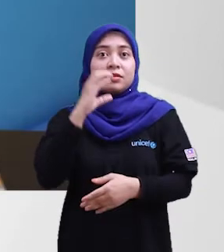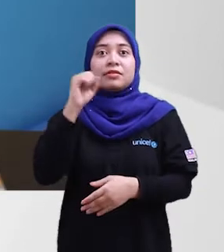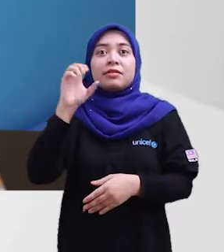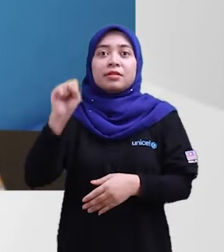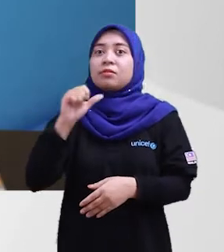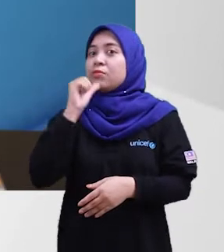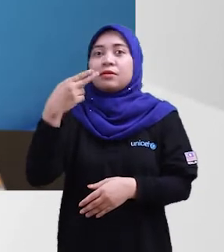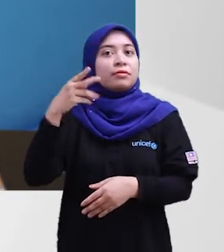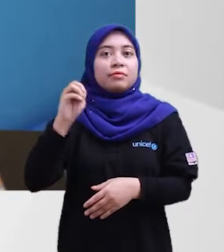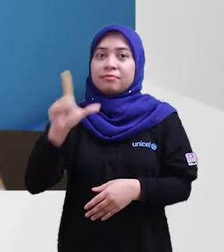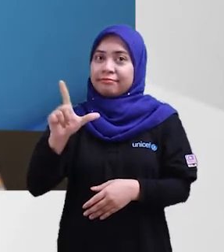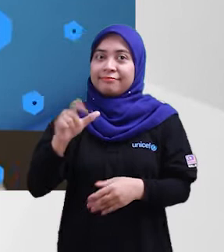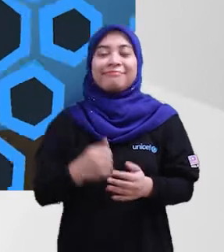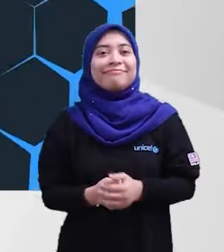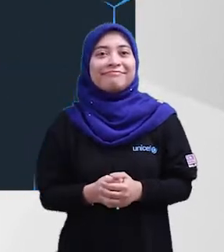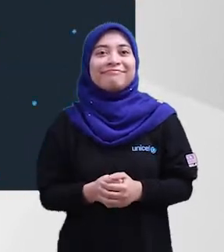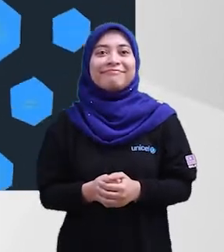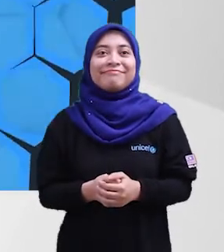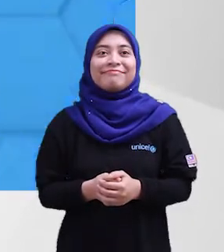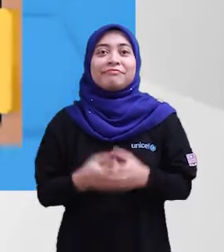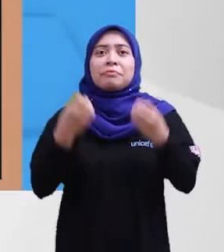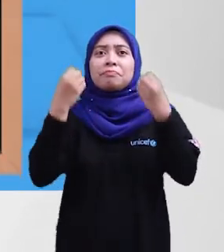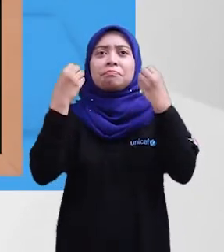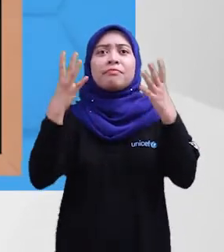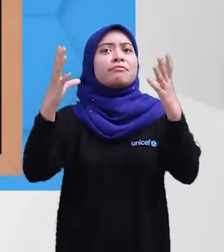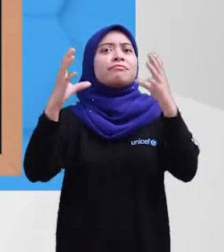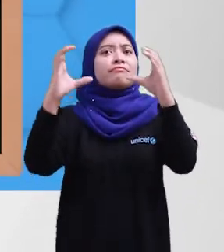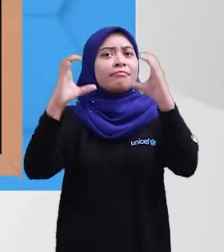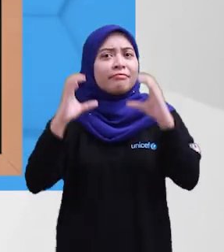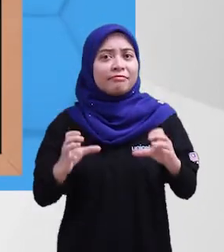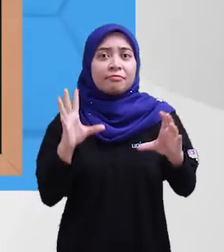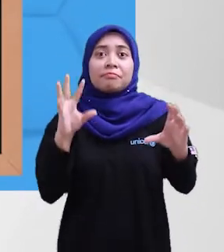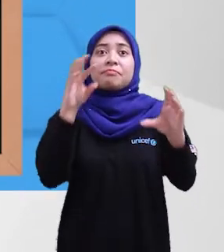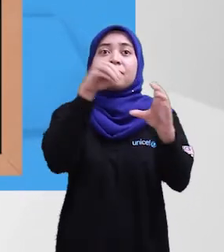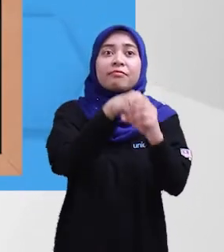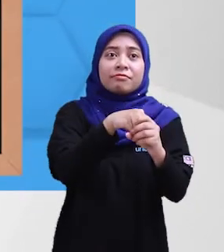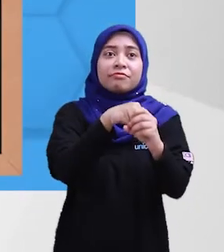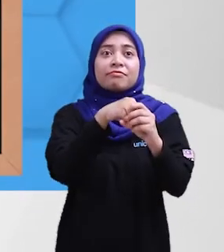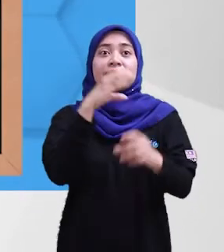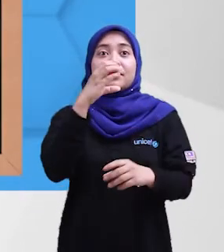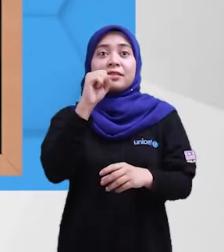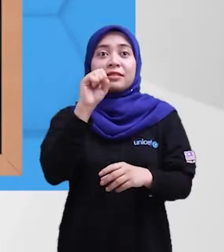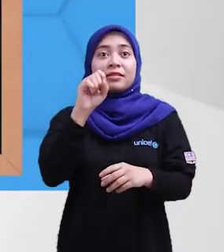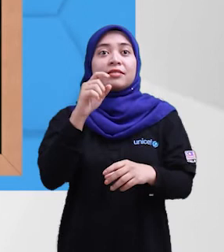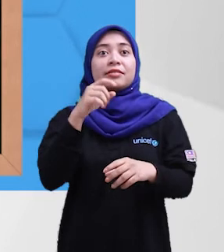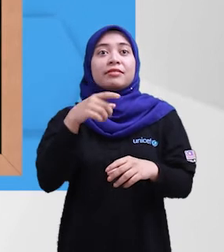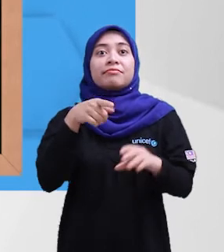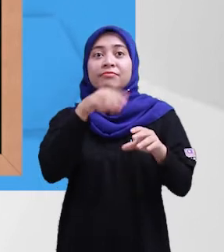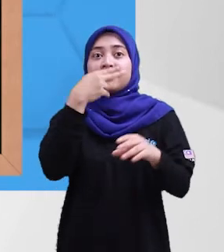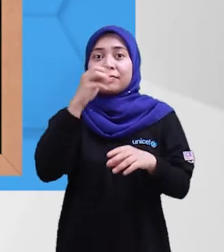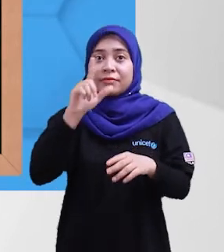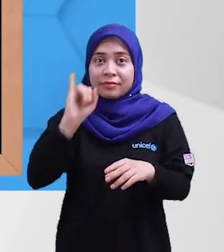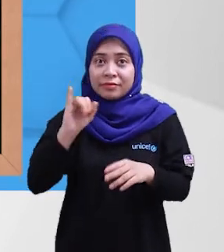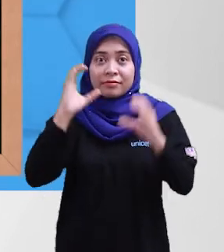adalah hasil daripada CSS dan bukan HTML. Terdapat beberapa cara untuk memasukkan CSS ke dalam HTML.